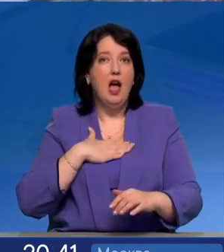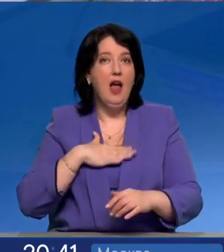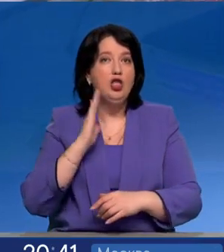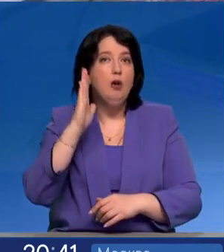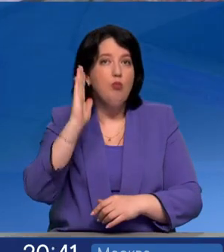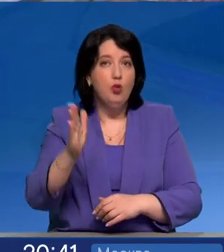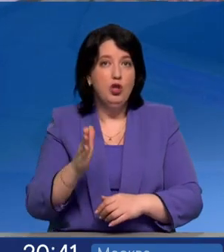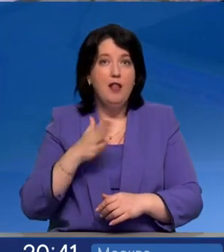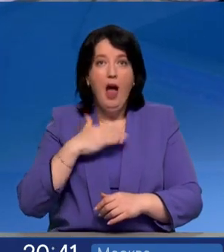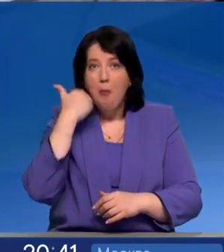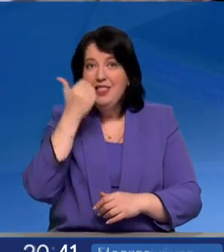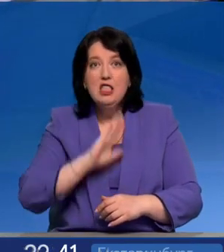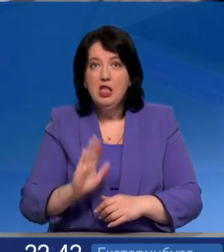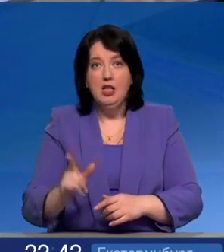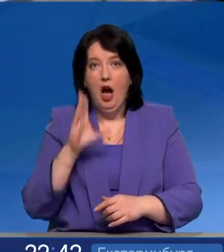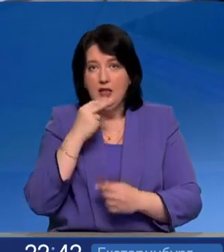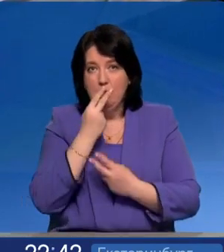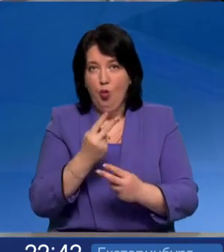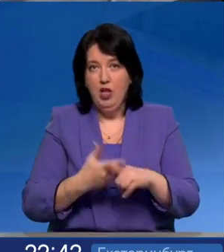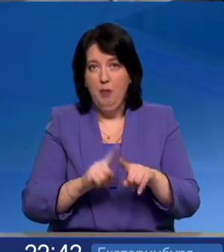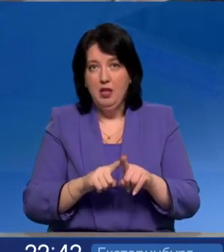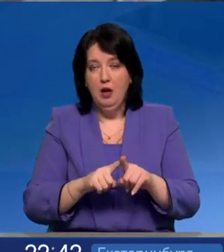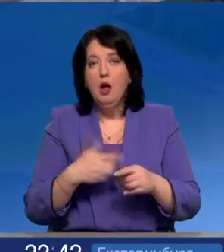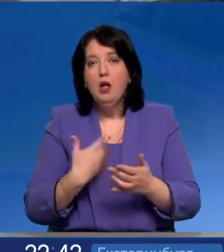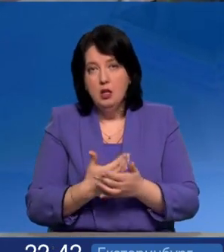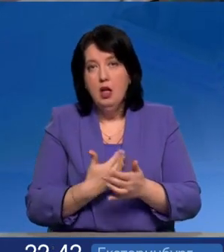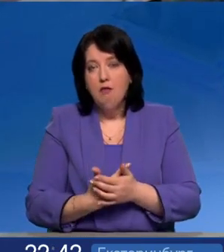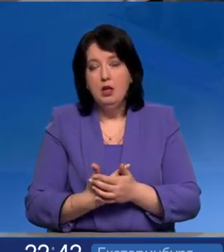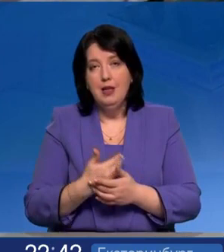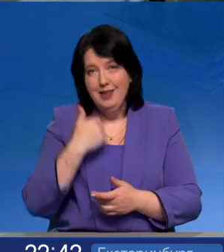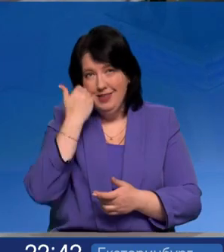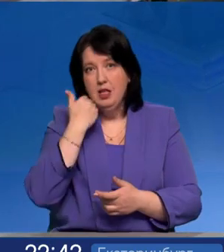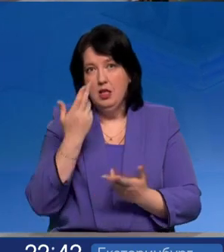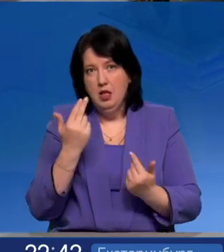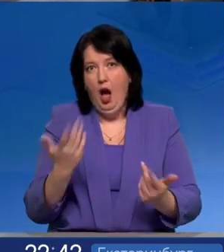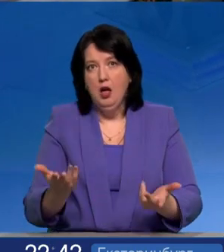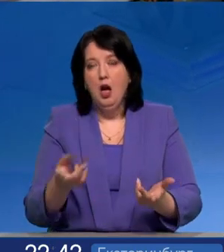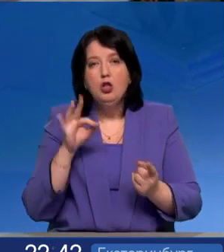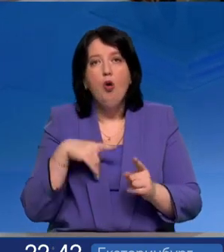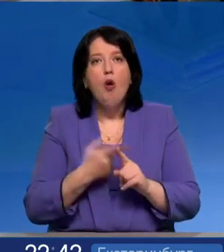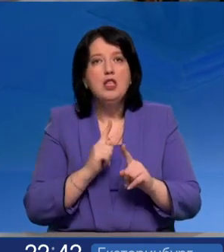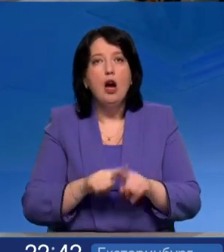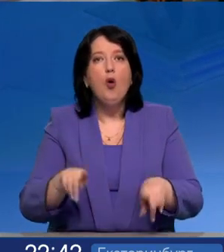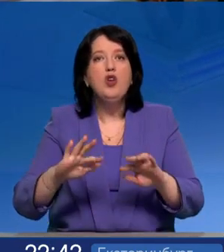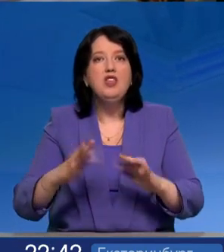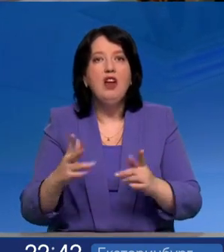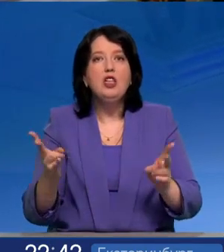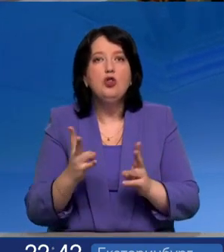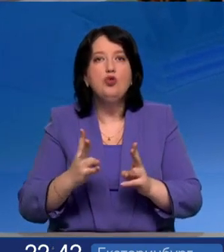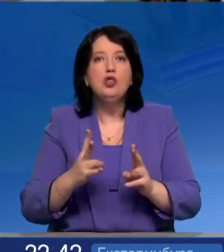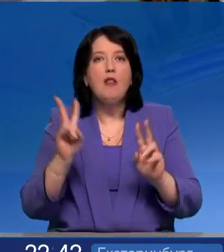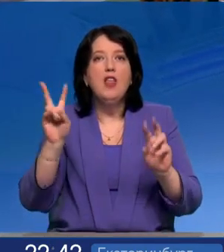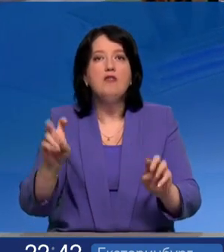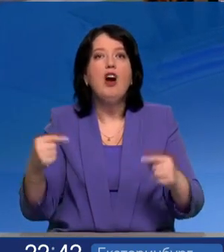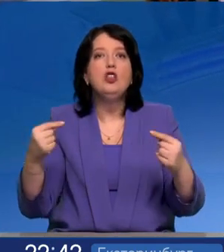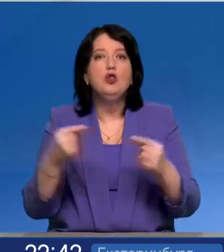это смотрим? Наверное, стыдно, нет? Ну, нам, безусловно, стыдно. Просто это явление нужно правильно назвать, потому что это точно не